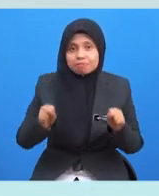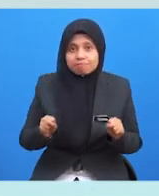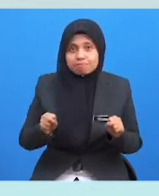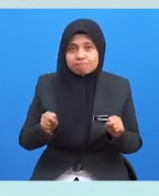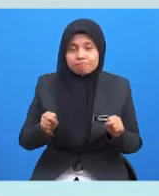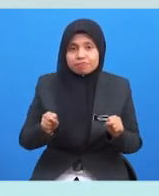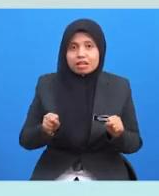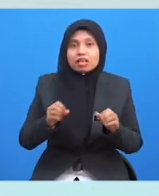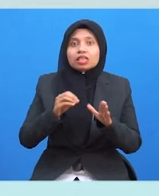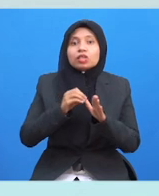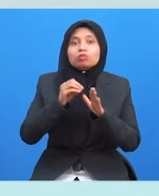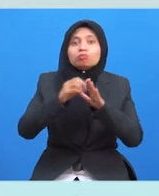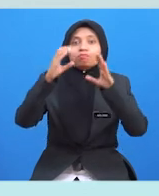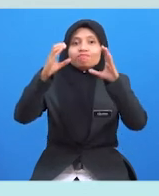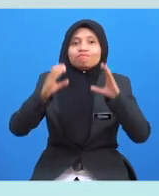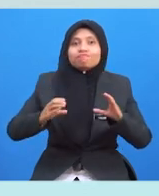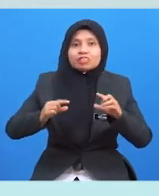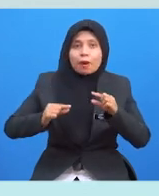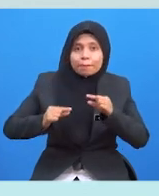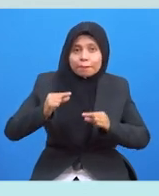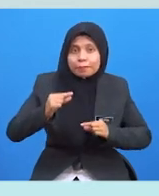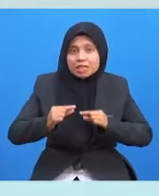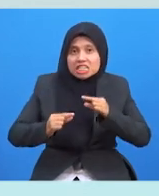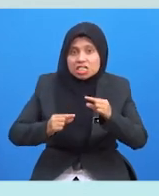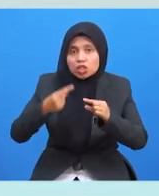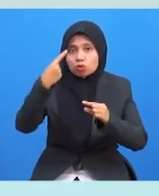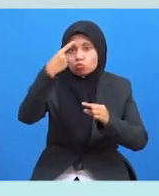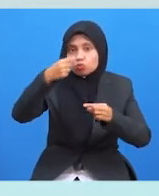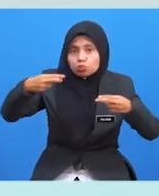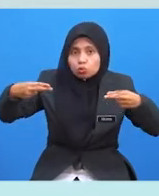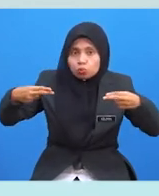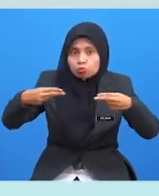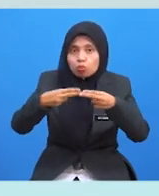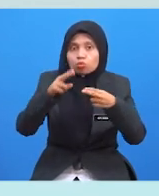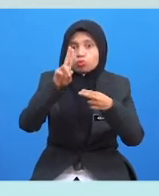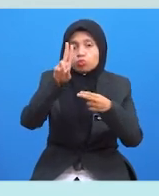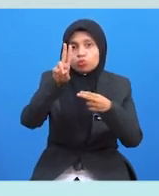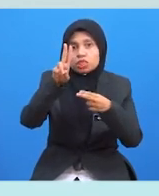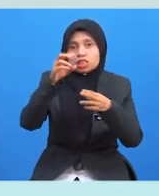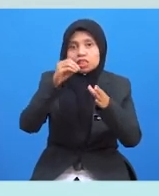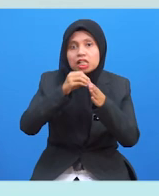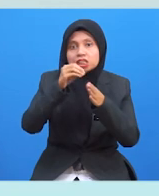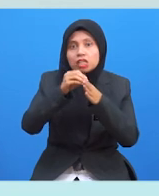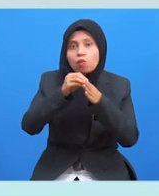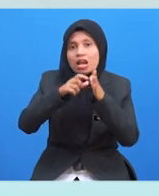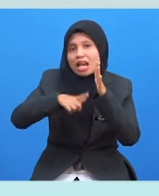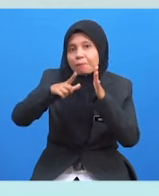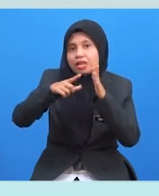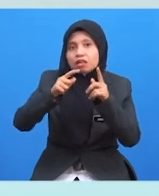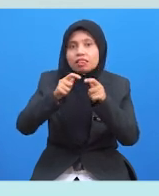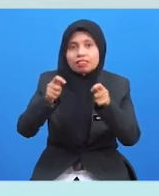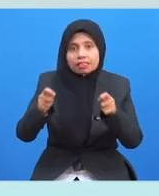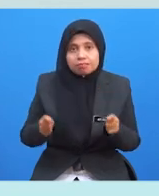atau kaedah pergerakan untuk menghubungkan dua atau lebih tempat